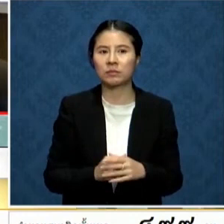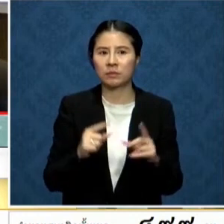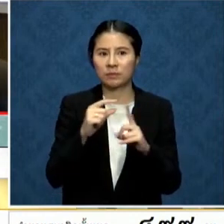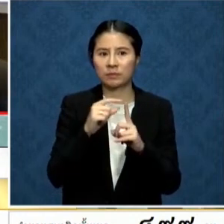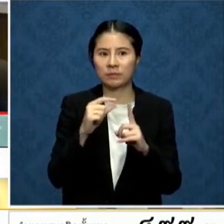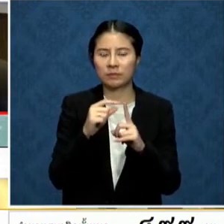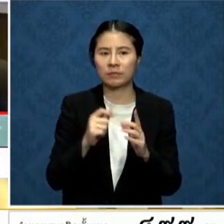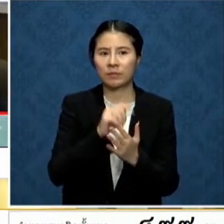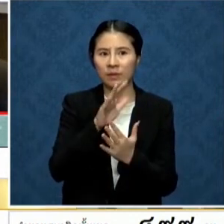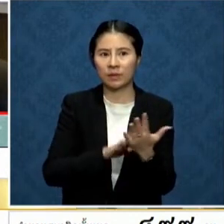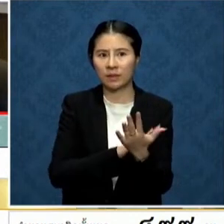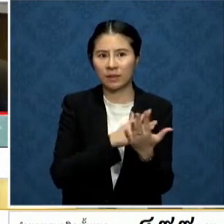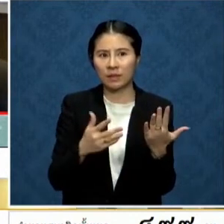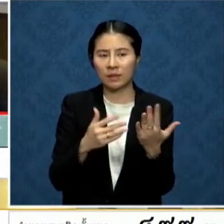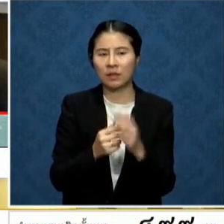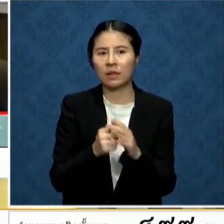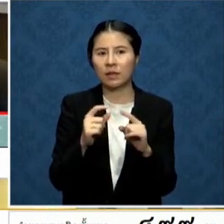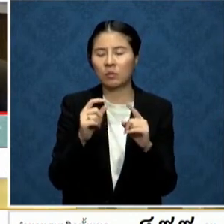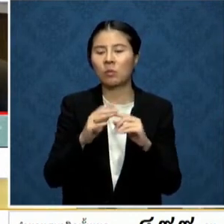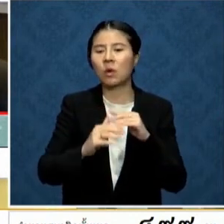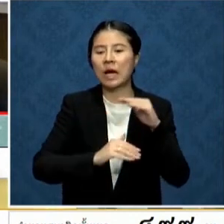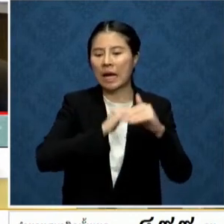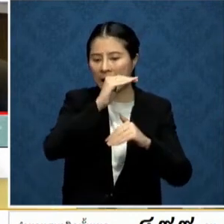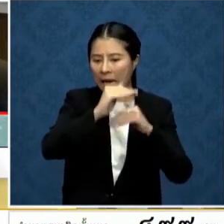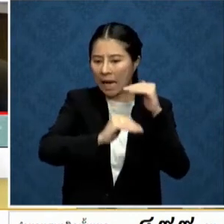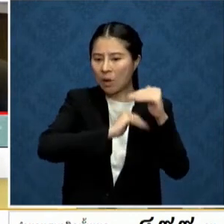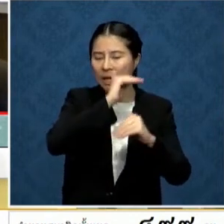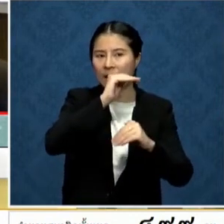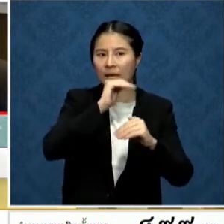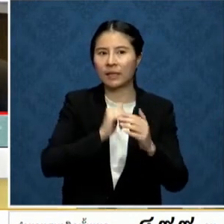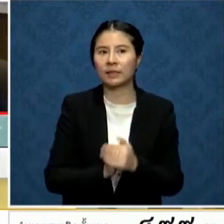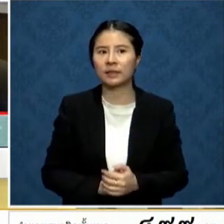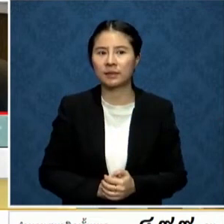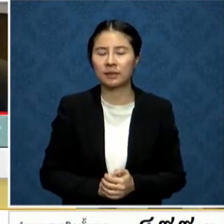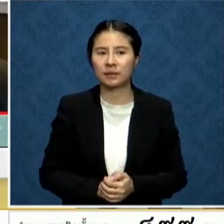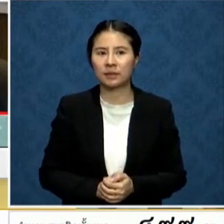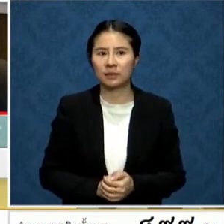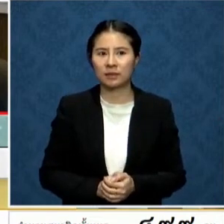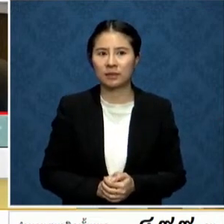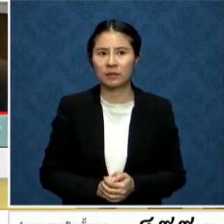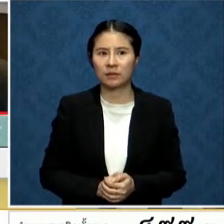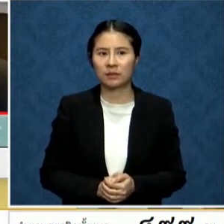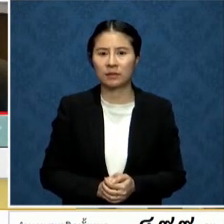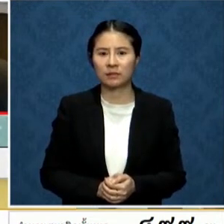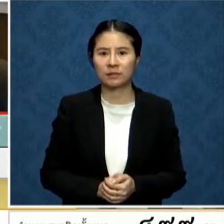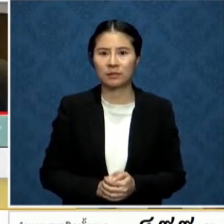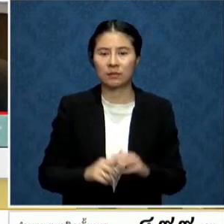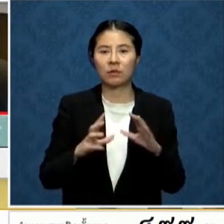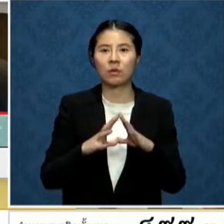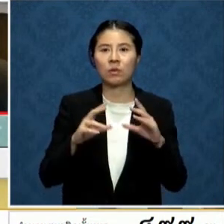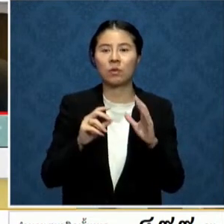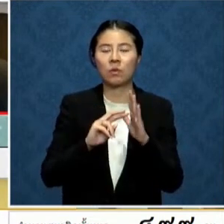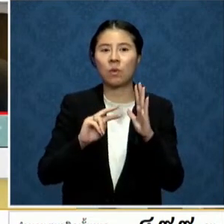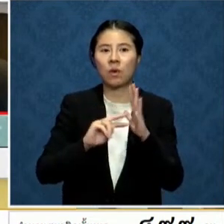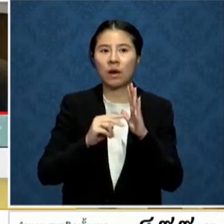ว่าร่างก้าวหน้าไม่มีคำว่าก้าวหน้าอยู่ในเอ่อร่างนี้เลยคือต้องบอกงี้นะคะท่านความก้าวหน้ามัน